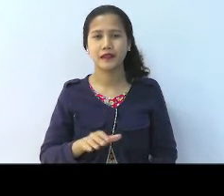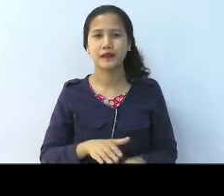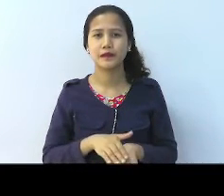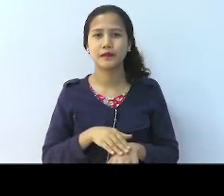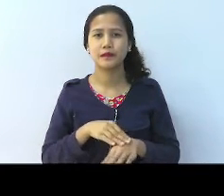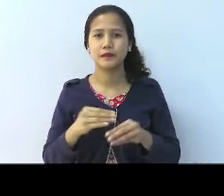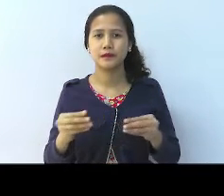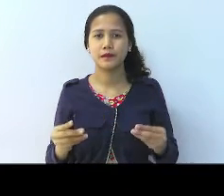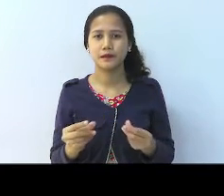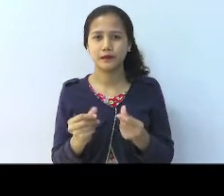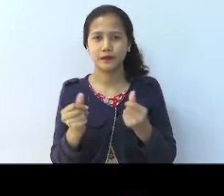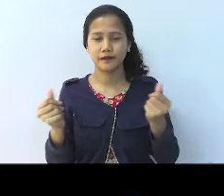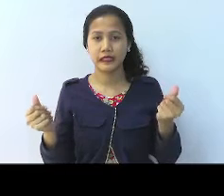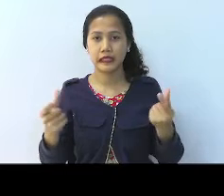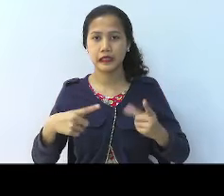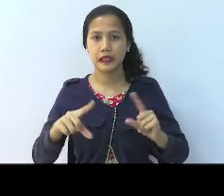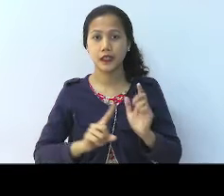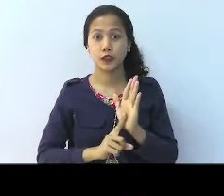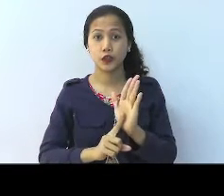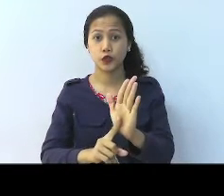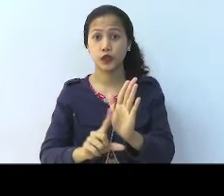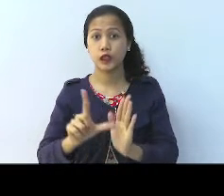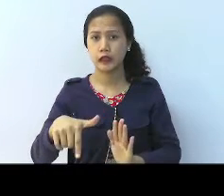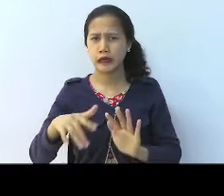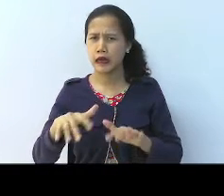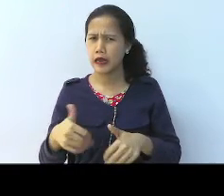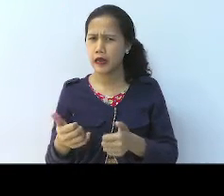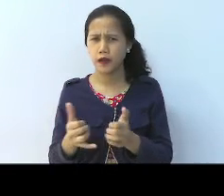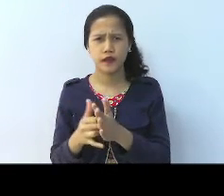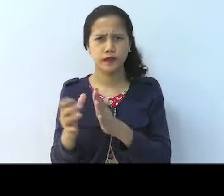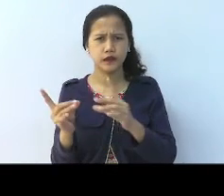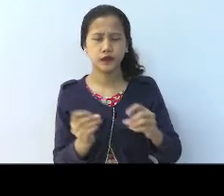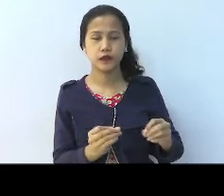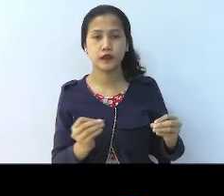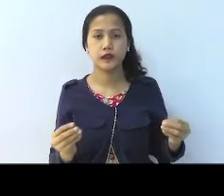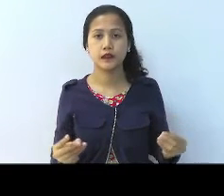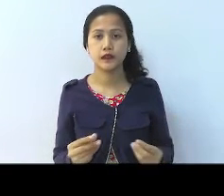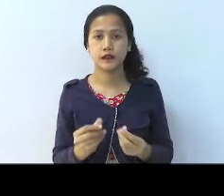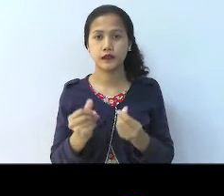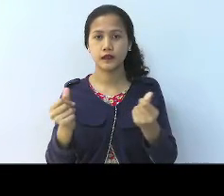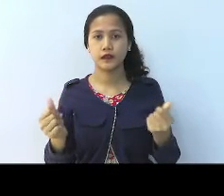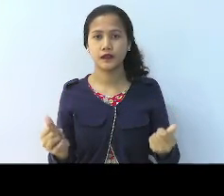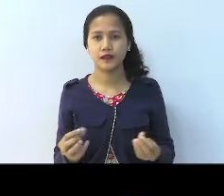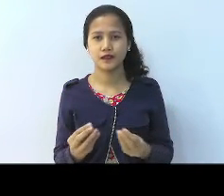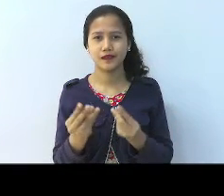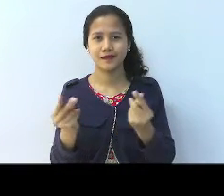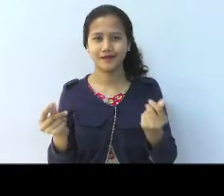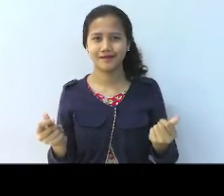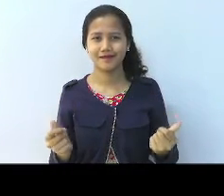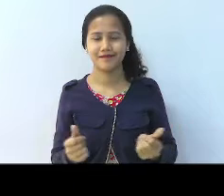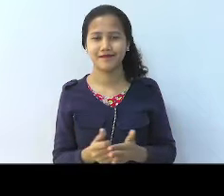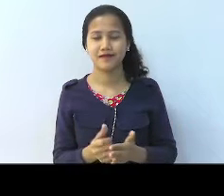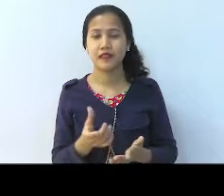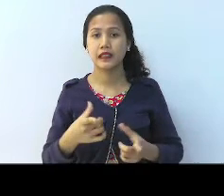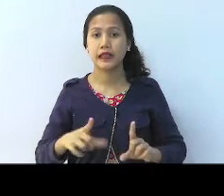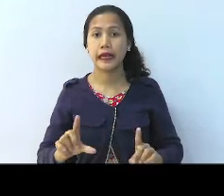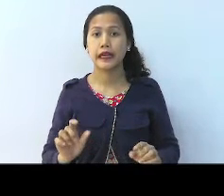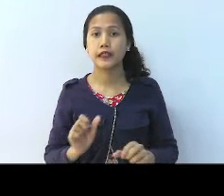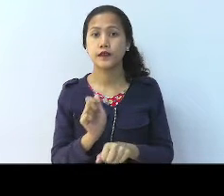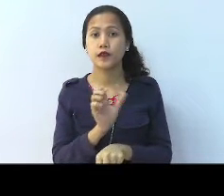dyan at mabawasan ng pain. Magamit din po kami ng ultrasound, ng laser,